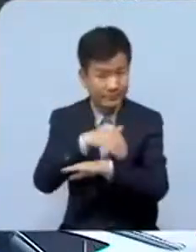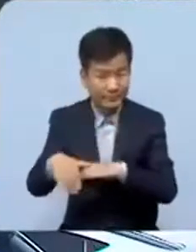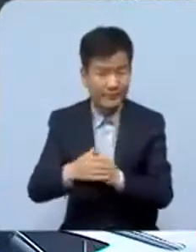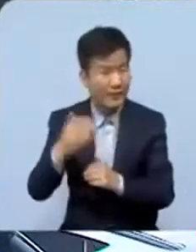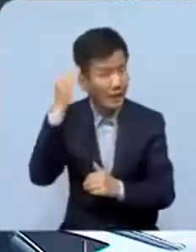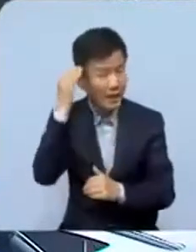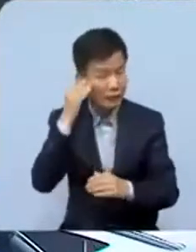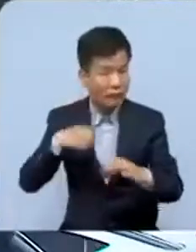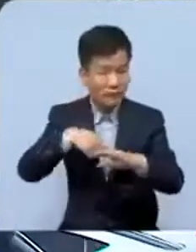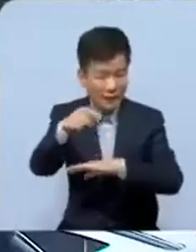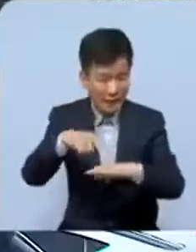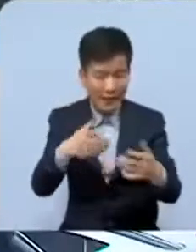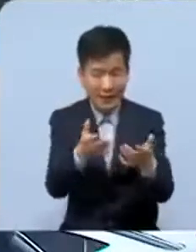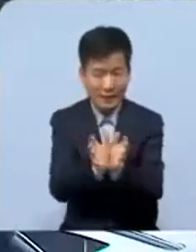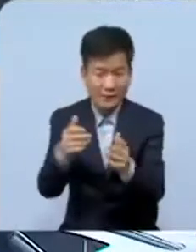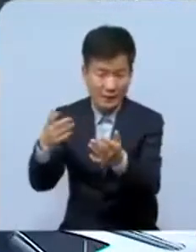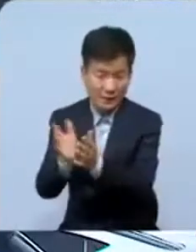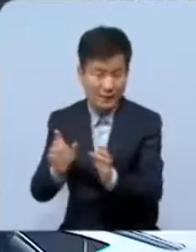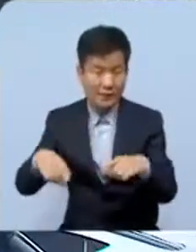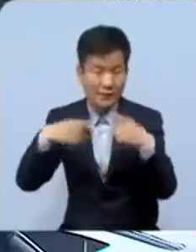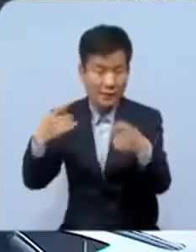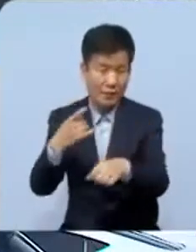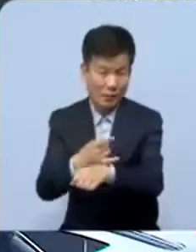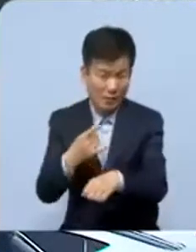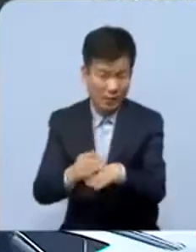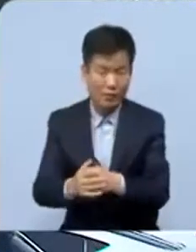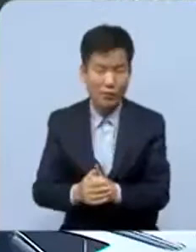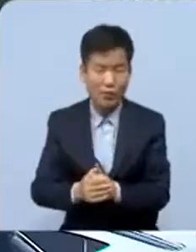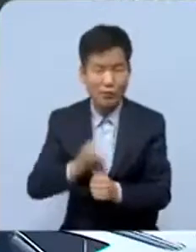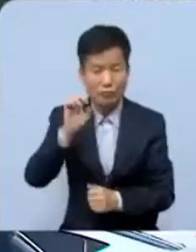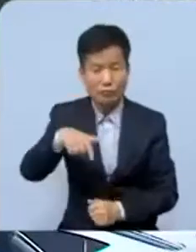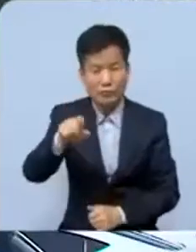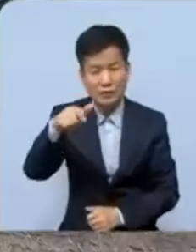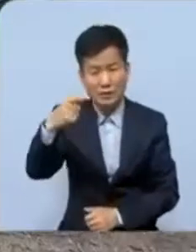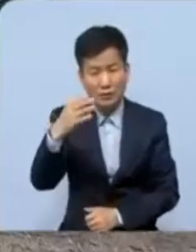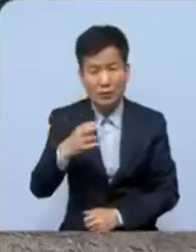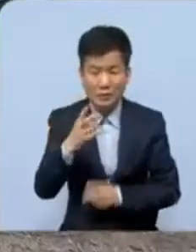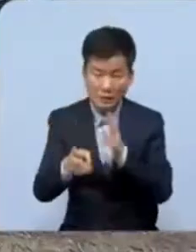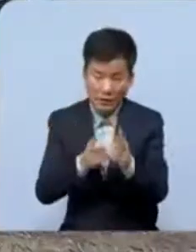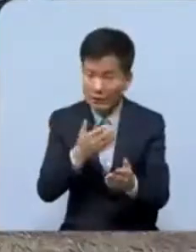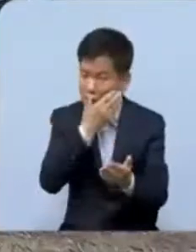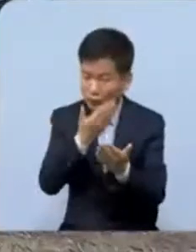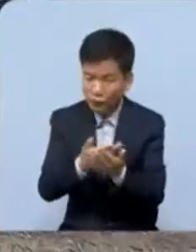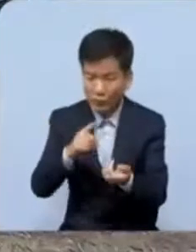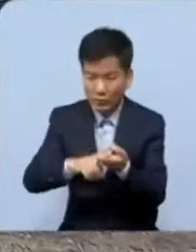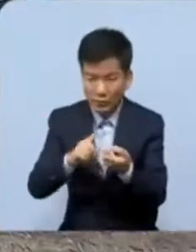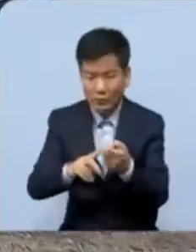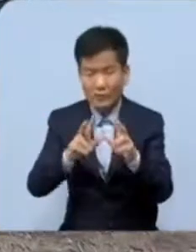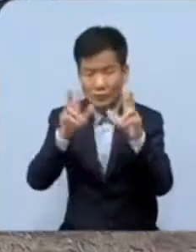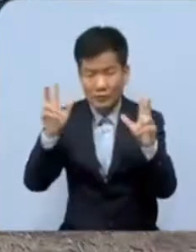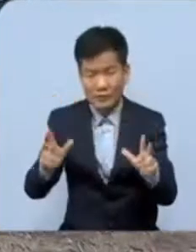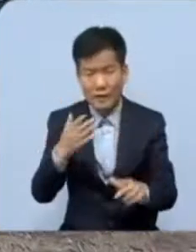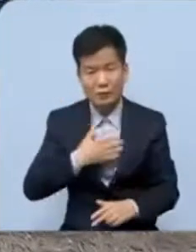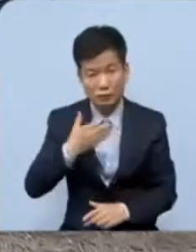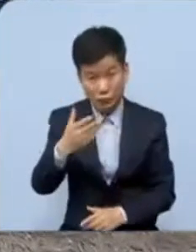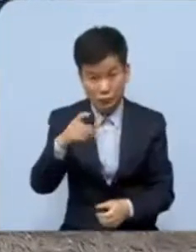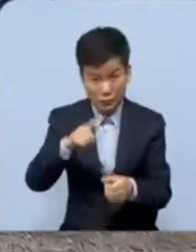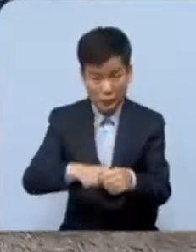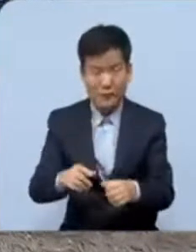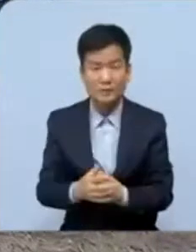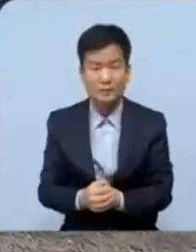국내외 정부 단체 등이 참여하여 유기농 산업 발전을 위한 역할 등을 소개하는 전시관입니다.